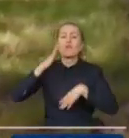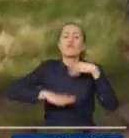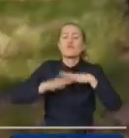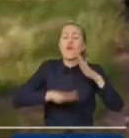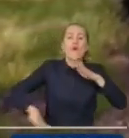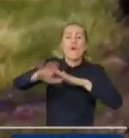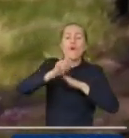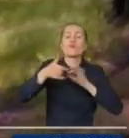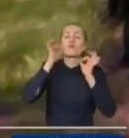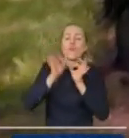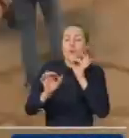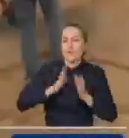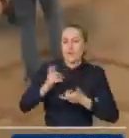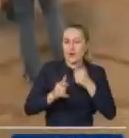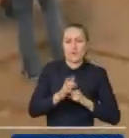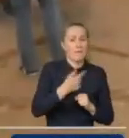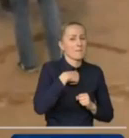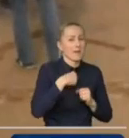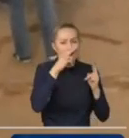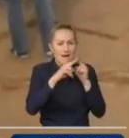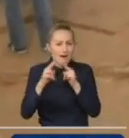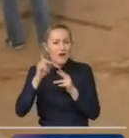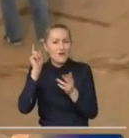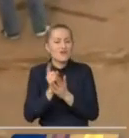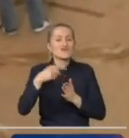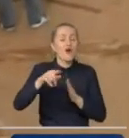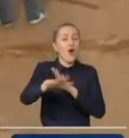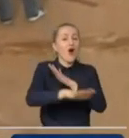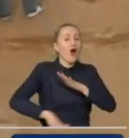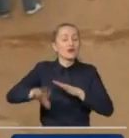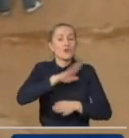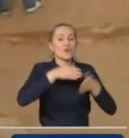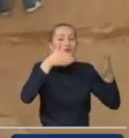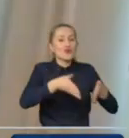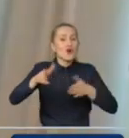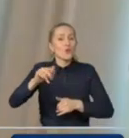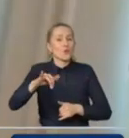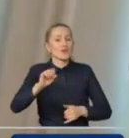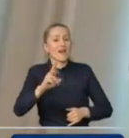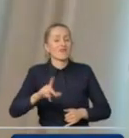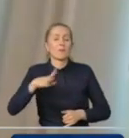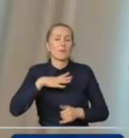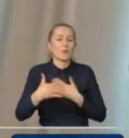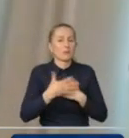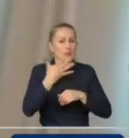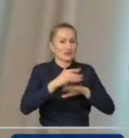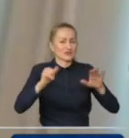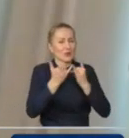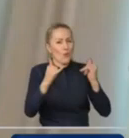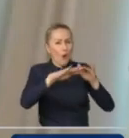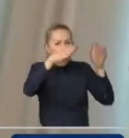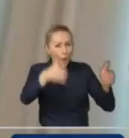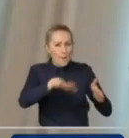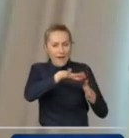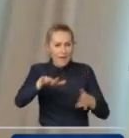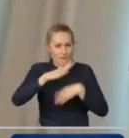konstrukcji. Udało nam się ustalić, że w otoczeniu grobowców kujawskich było w sumie 56 zbudowanych obiektów.